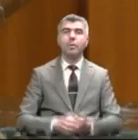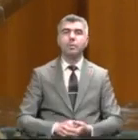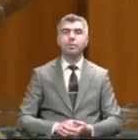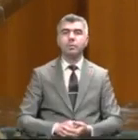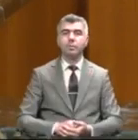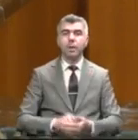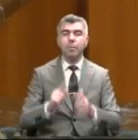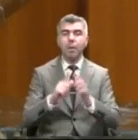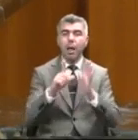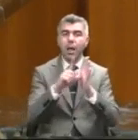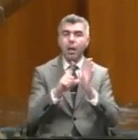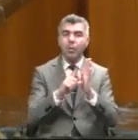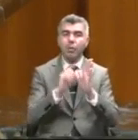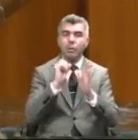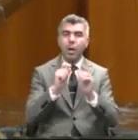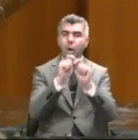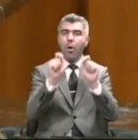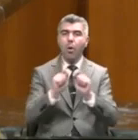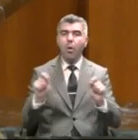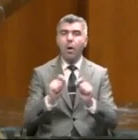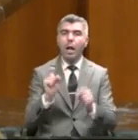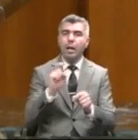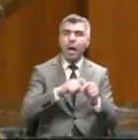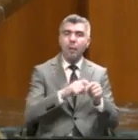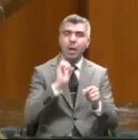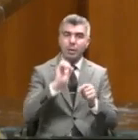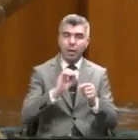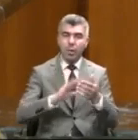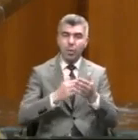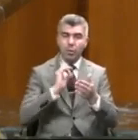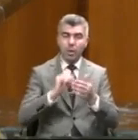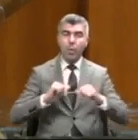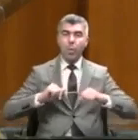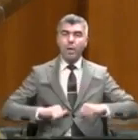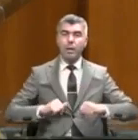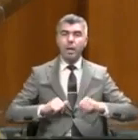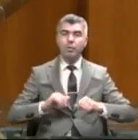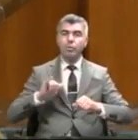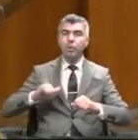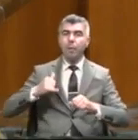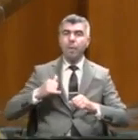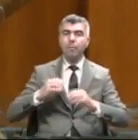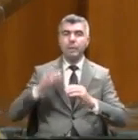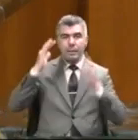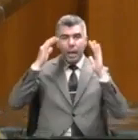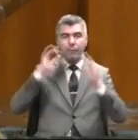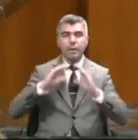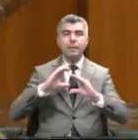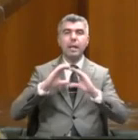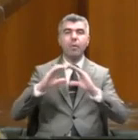الحقوق والحريات النقابيه بالمؤسسات العموميه التابعه لوزاره الشباب والثقافه والتواصل